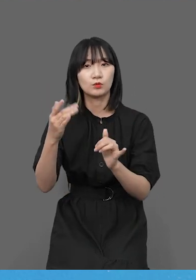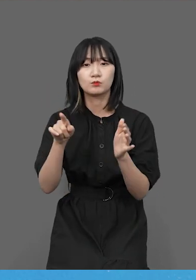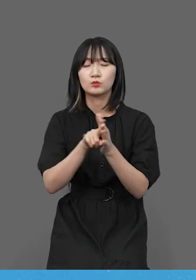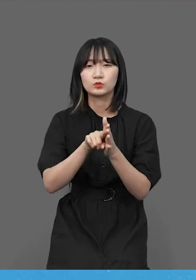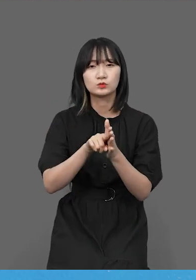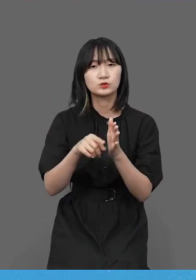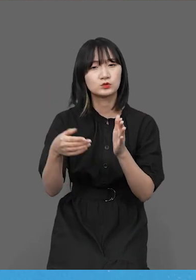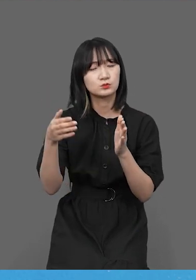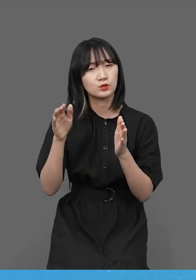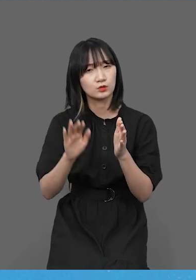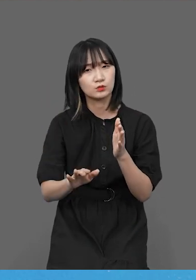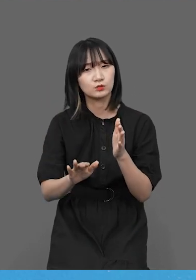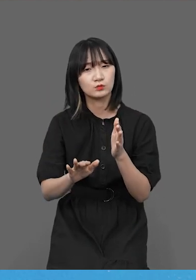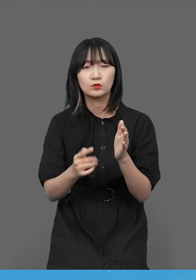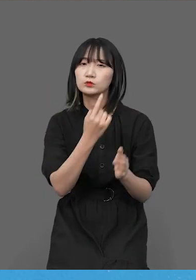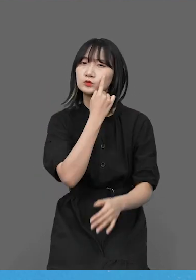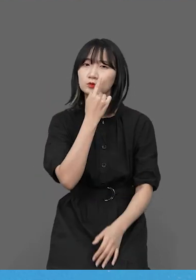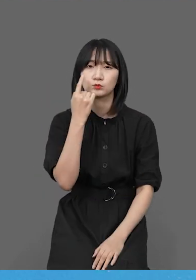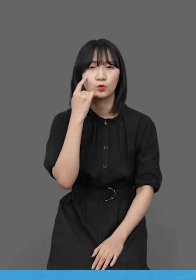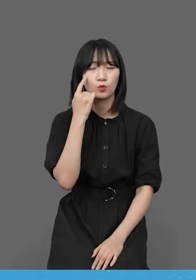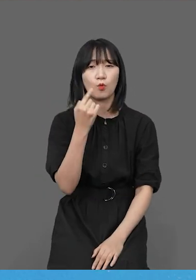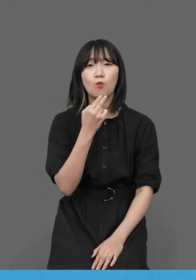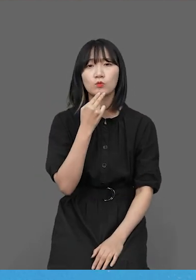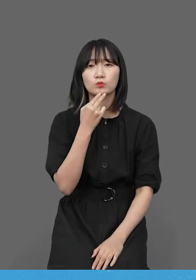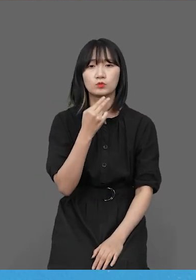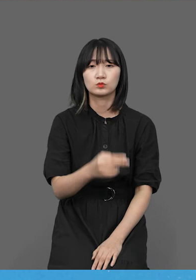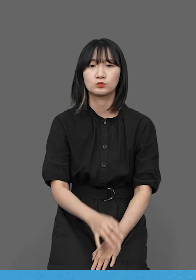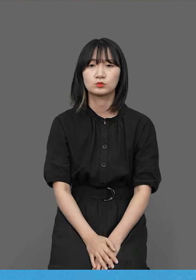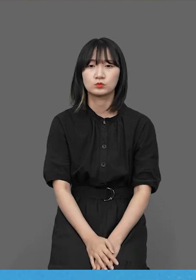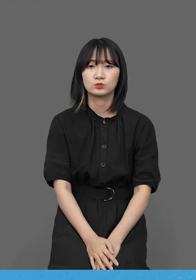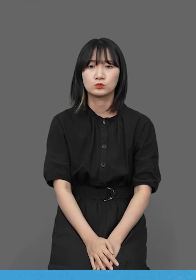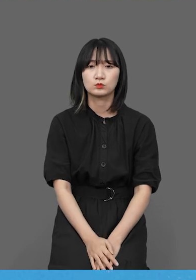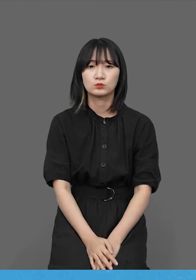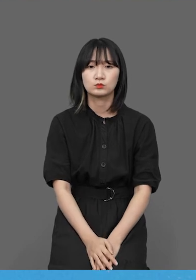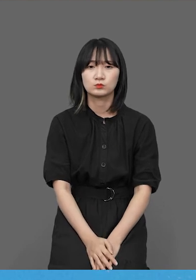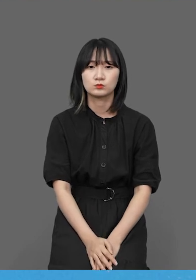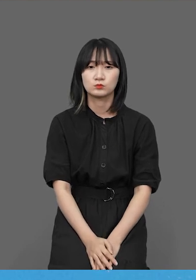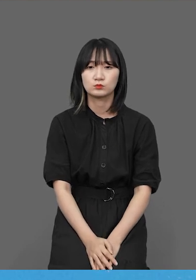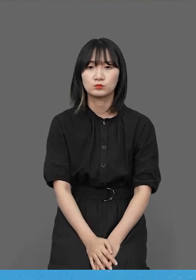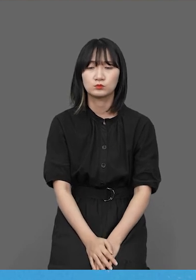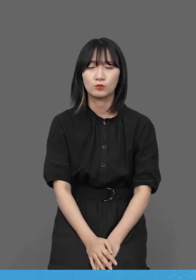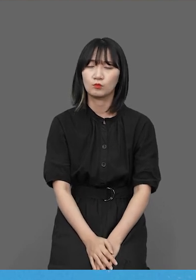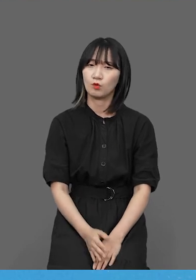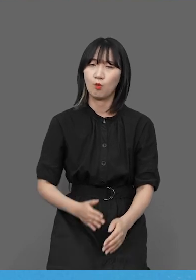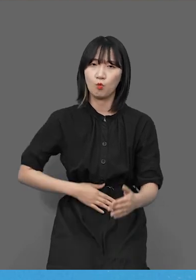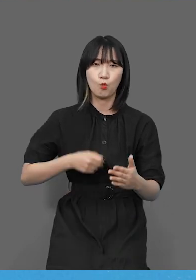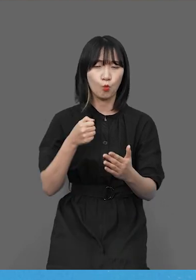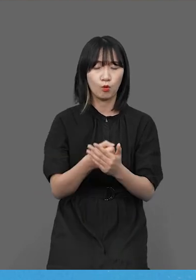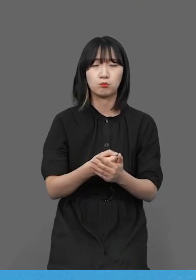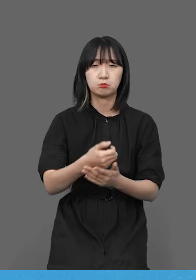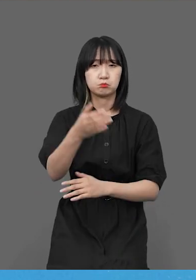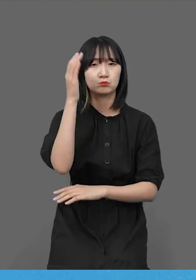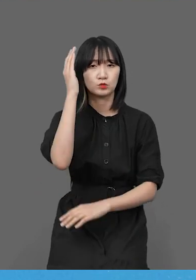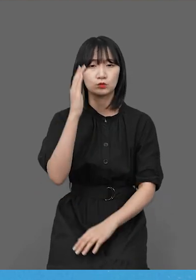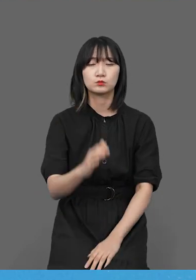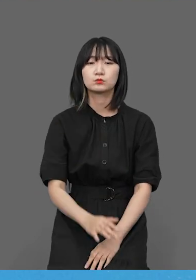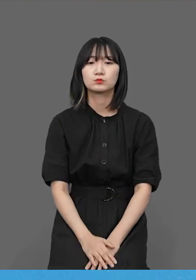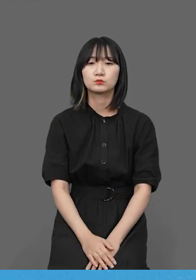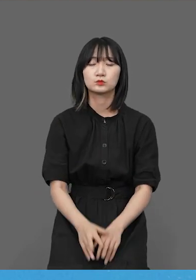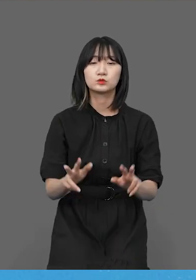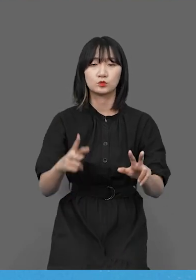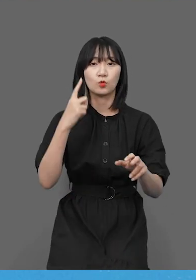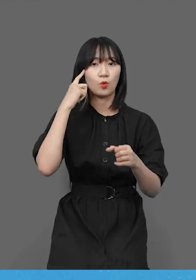쇼메와 사례되이나에 증명된 것이 아닙니다. 저건 굉장히 용감한 발언을 하신 거예요.